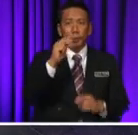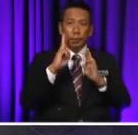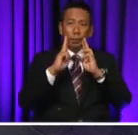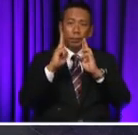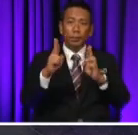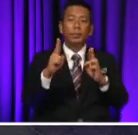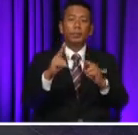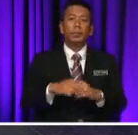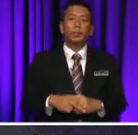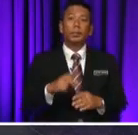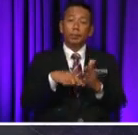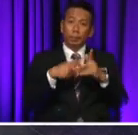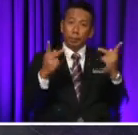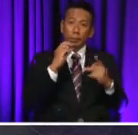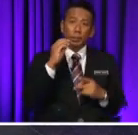wabarakatuh